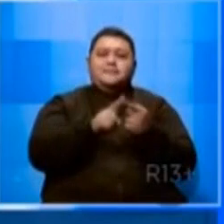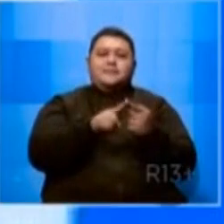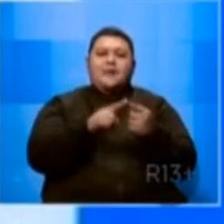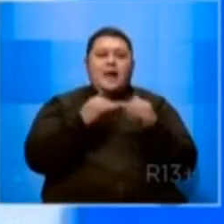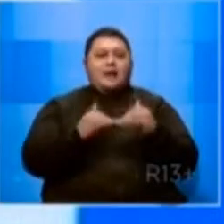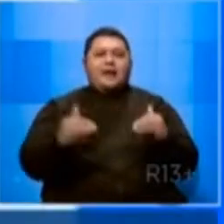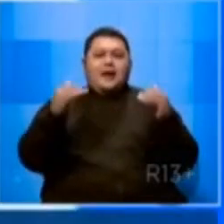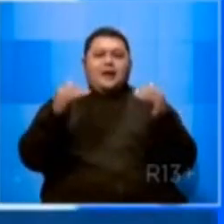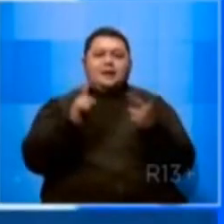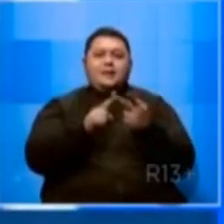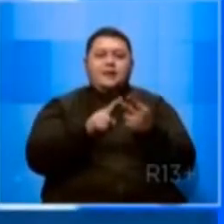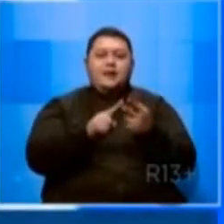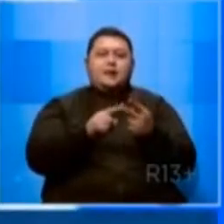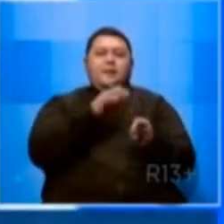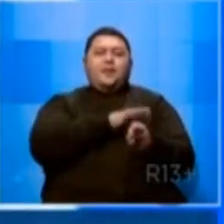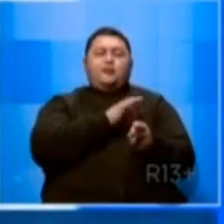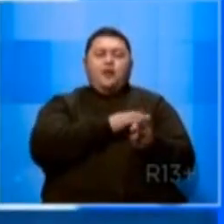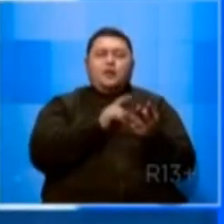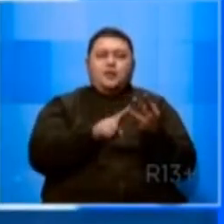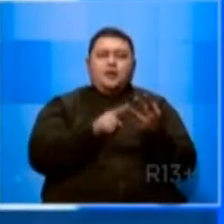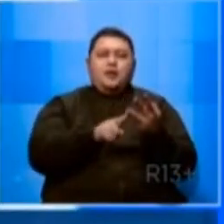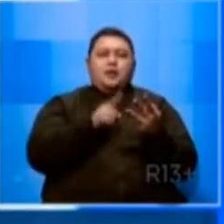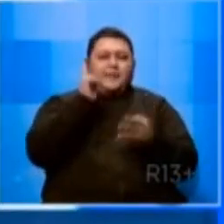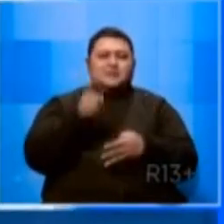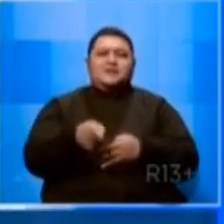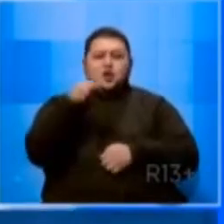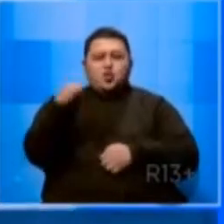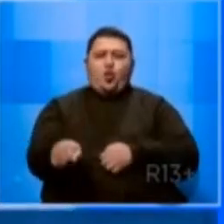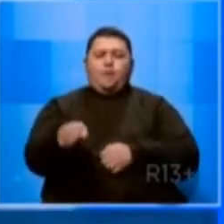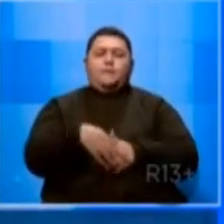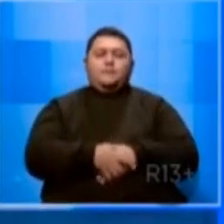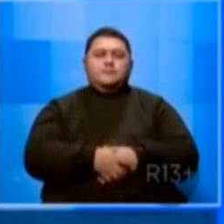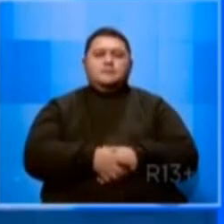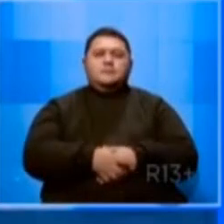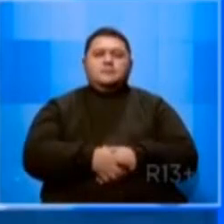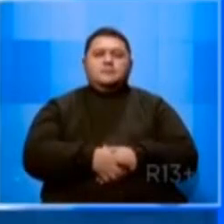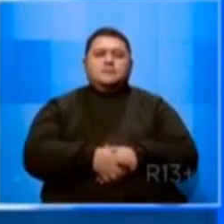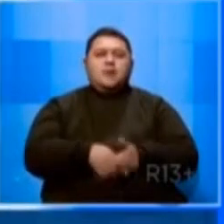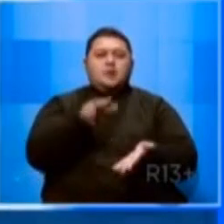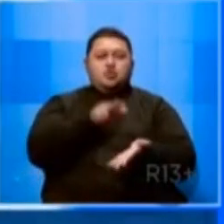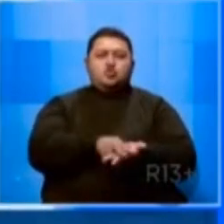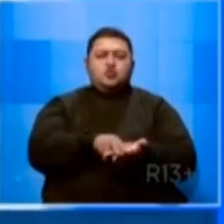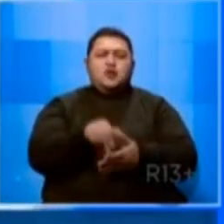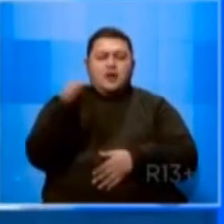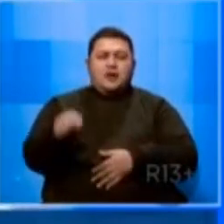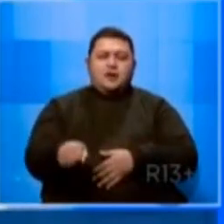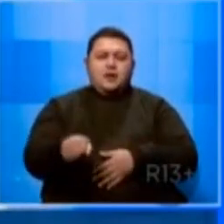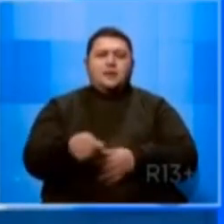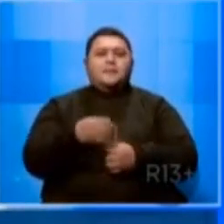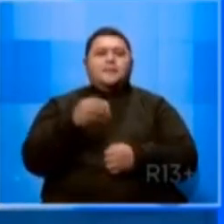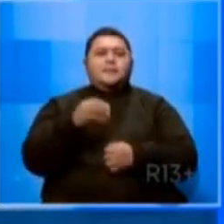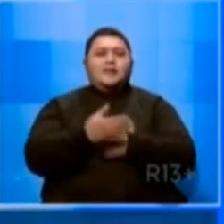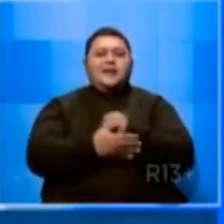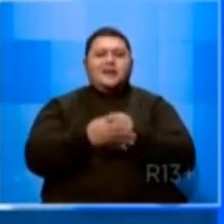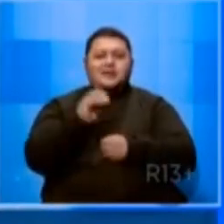keadilan asas kemanfaatan dan asas kepastian hukum ini putusan hakim pengadilan negeri Jakarta